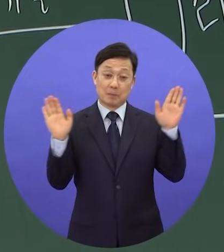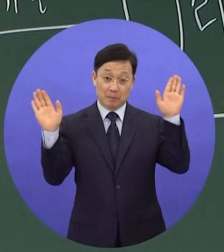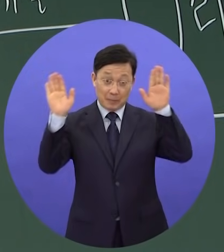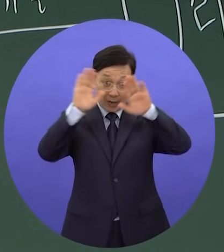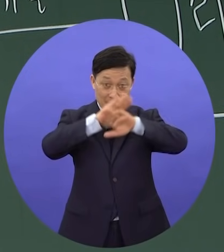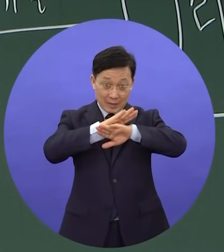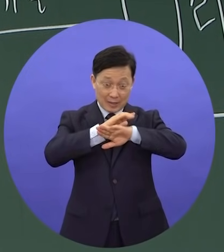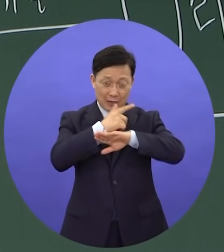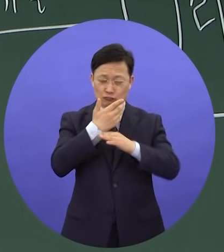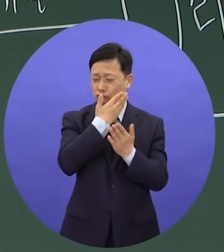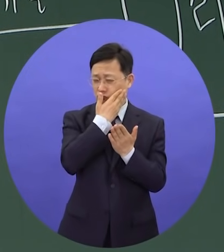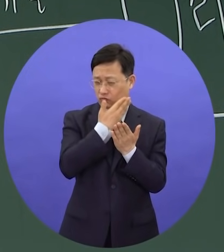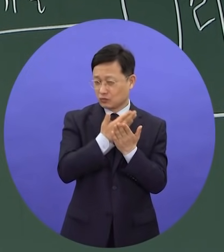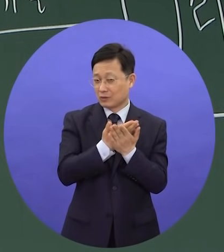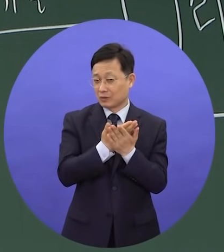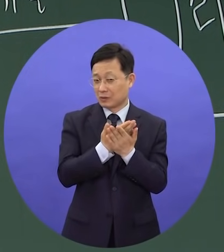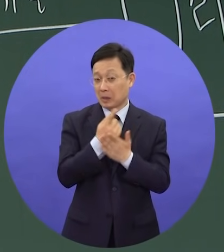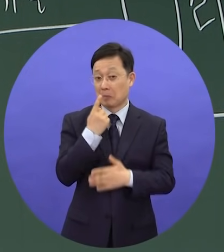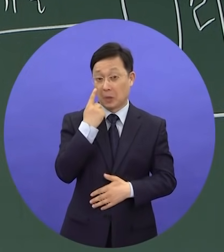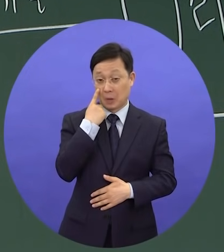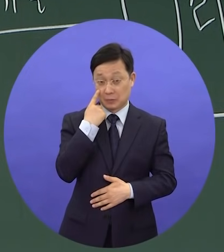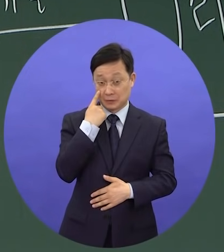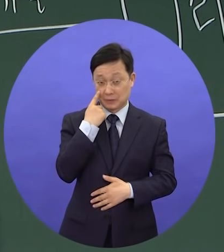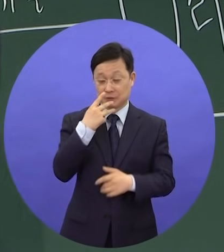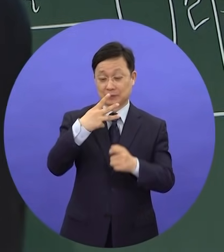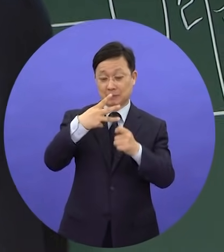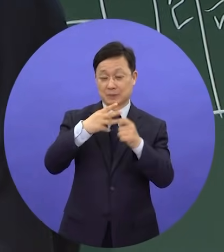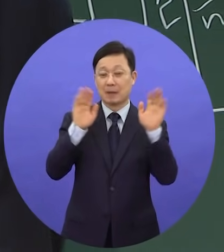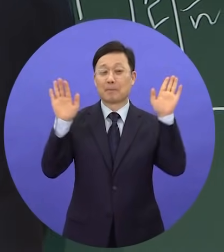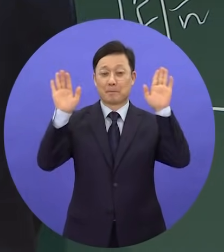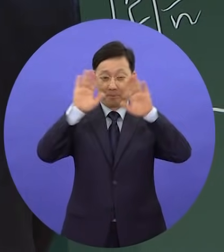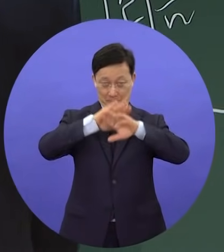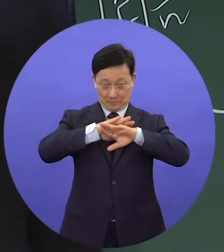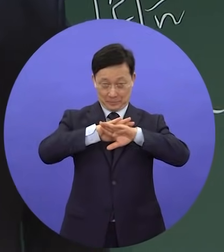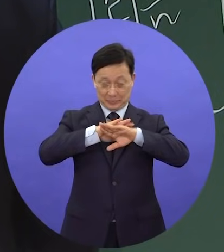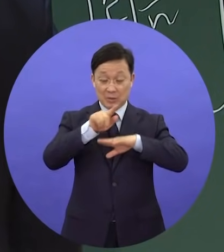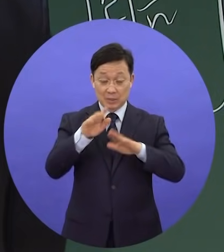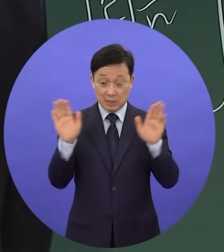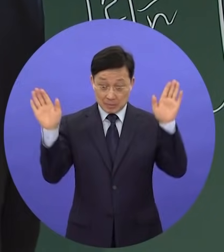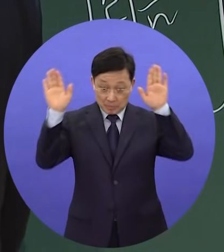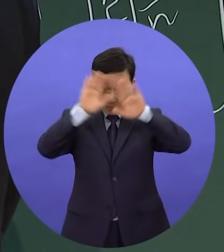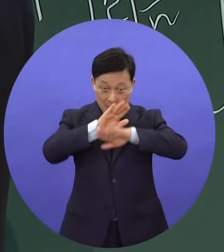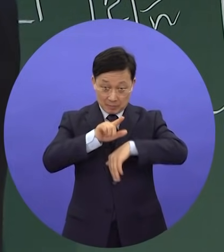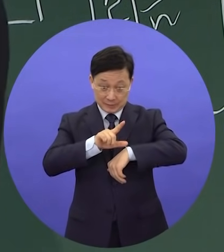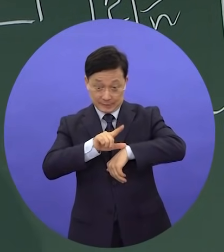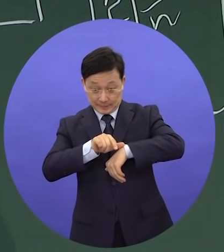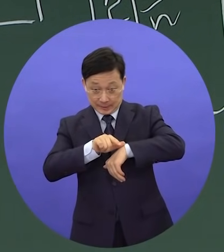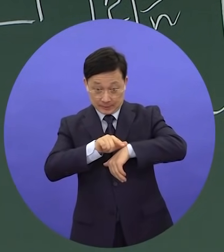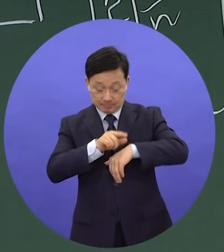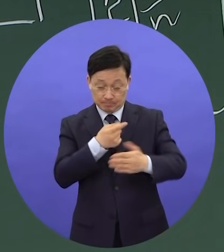to a prayer retreat center or the church, it doesn't matter. During the evening. 이 밤 시간에는